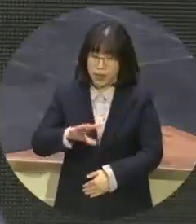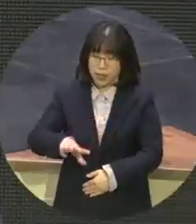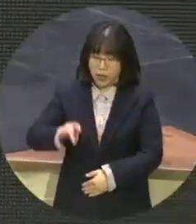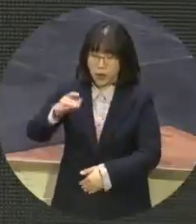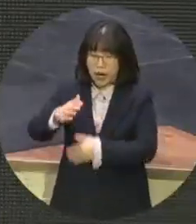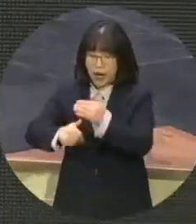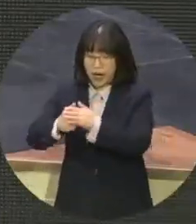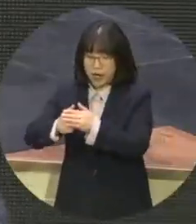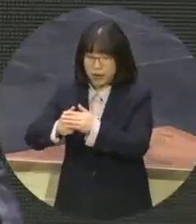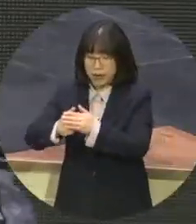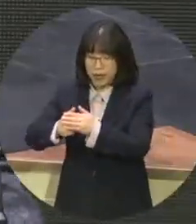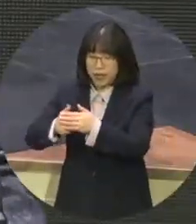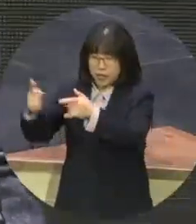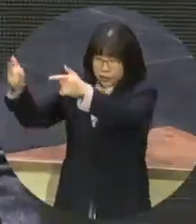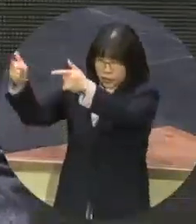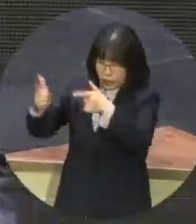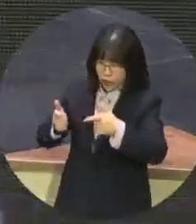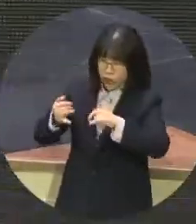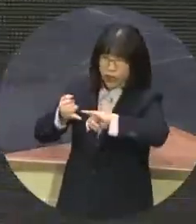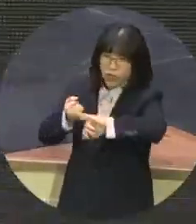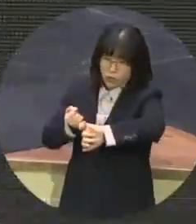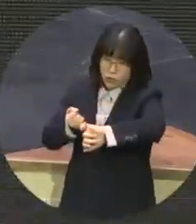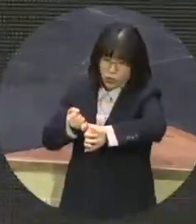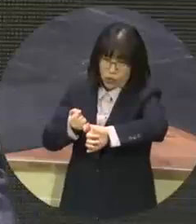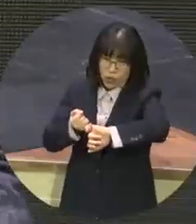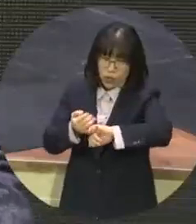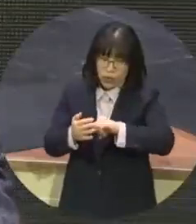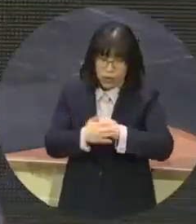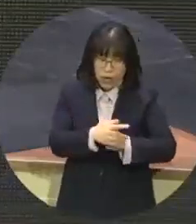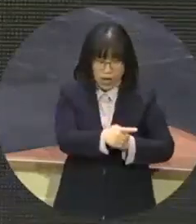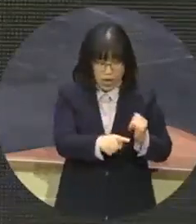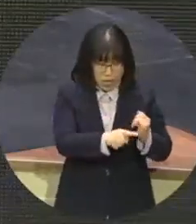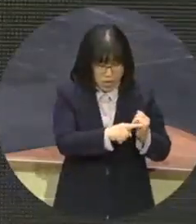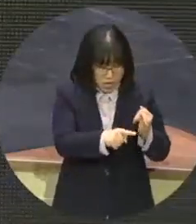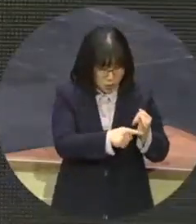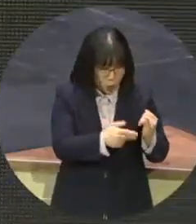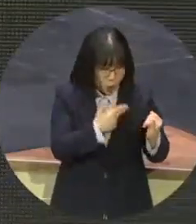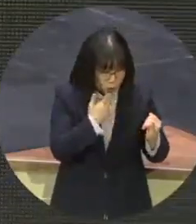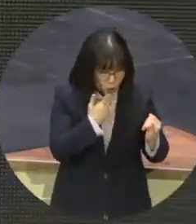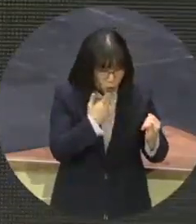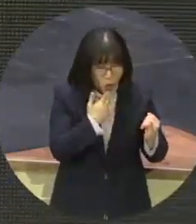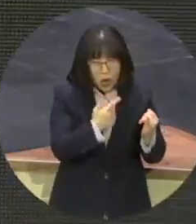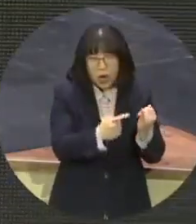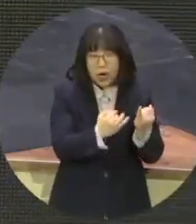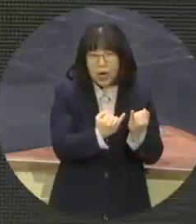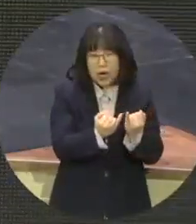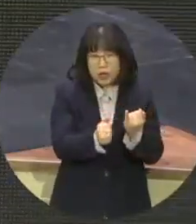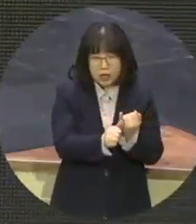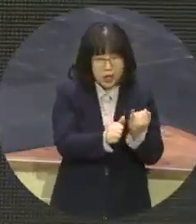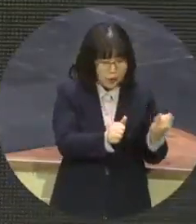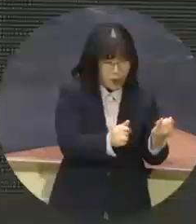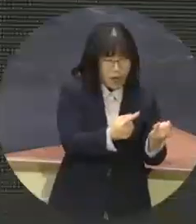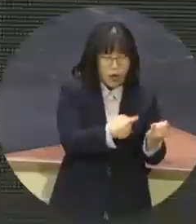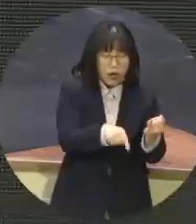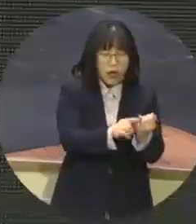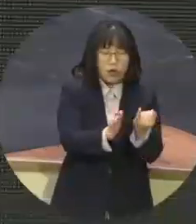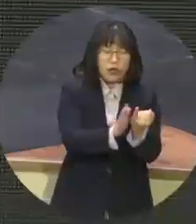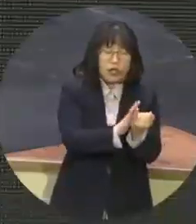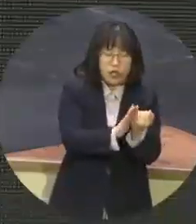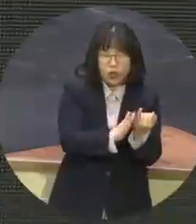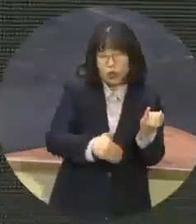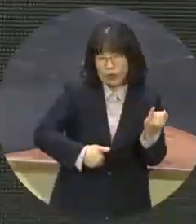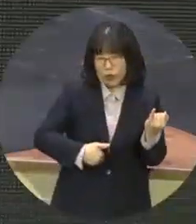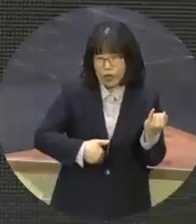오히려 임신하지 못하고 있는 사례를 위로하고 격려하면서 더 깊은 언약 속에 들어가야 하는데 아니야.